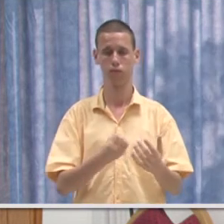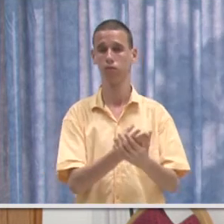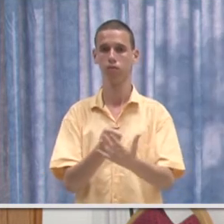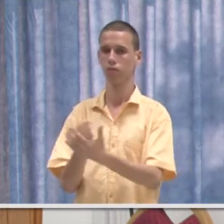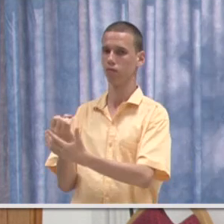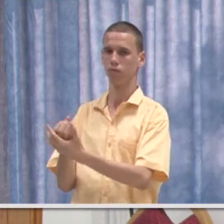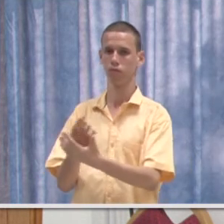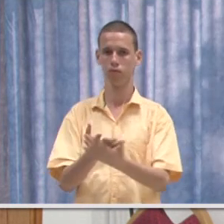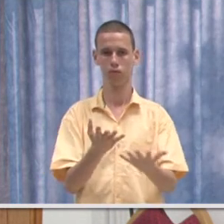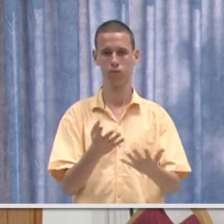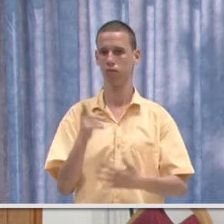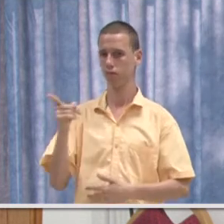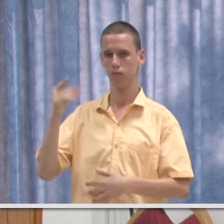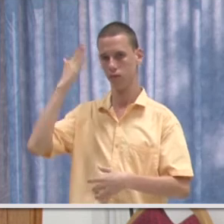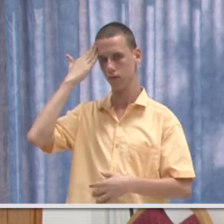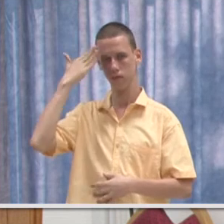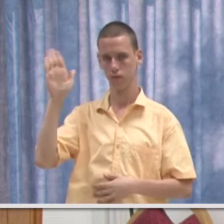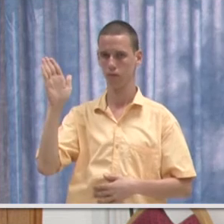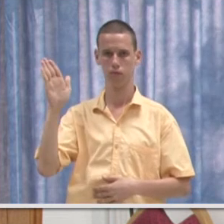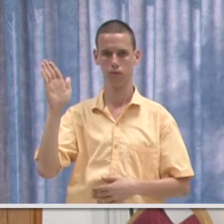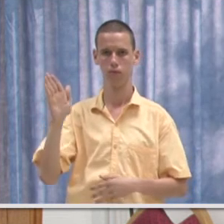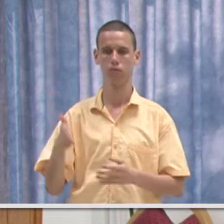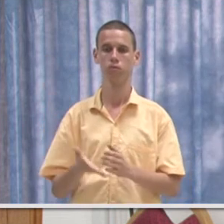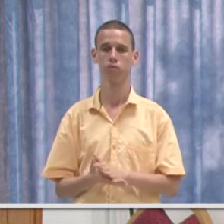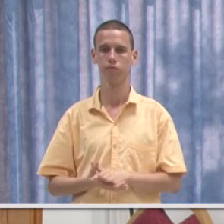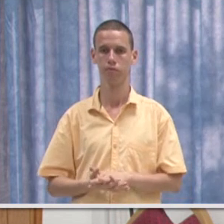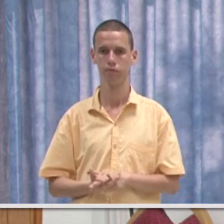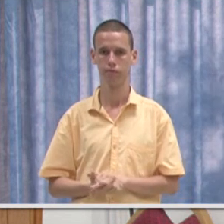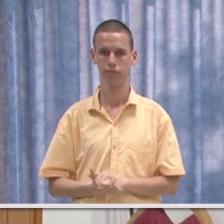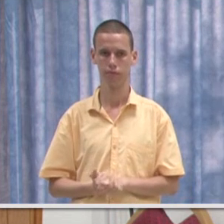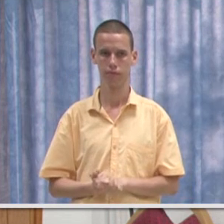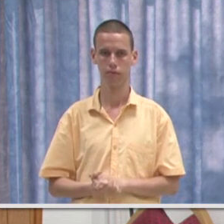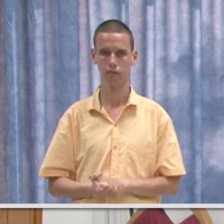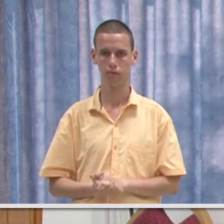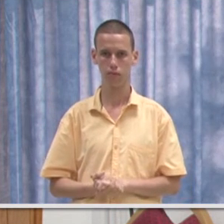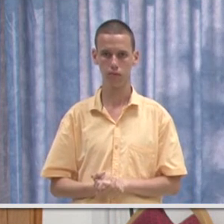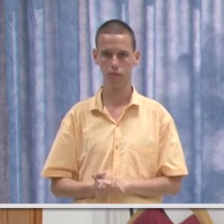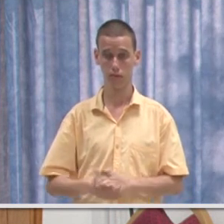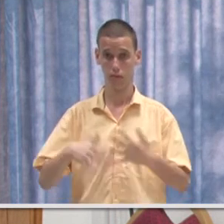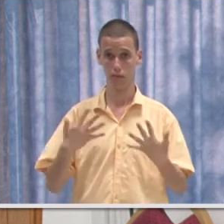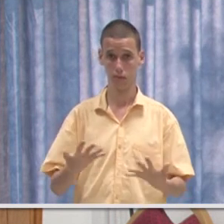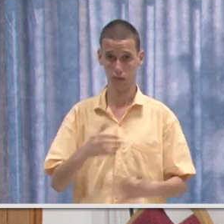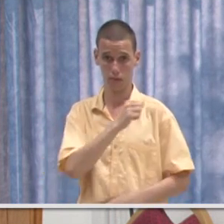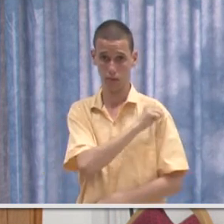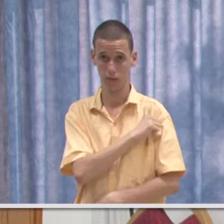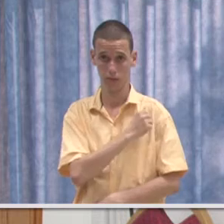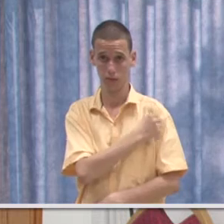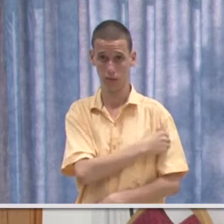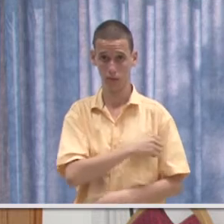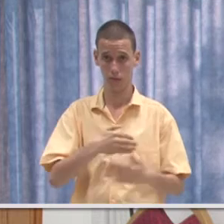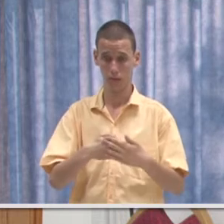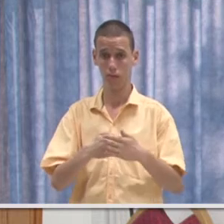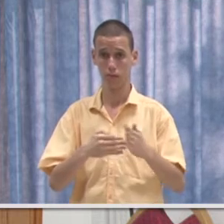Le côté nos services, nous continuons à augmenter les services qui